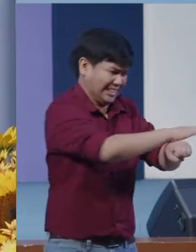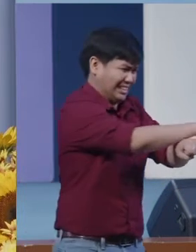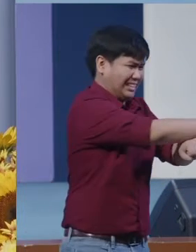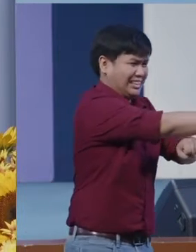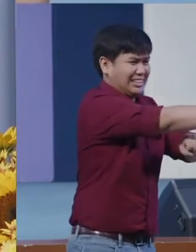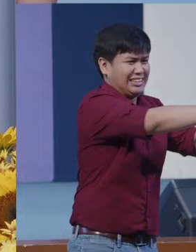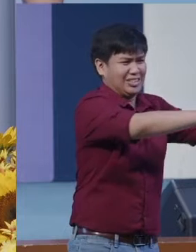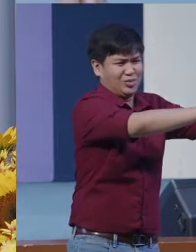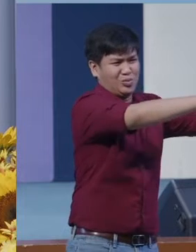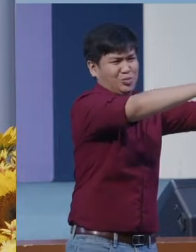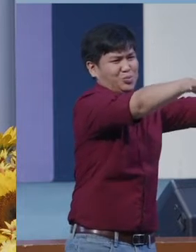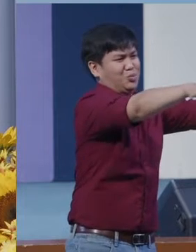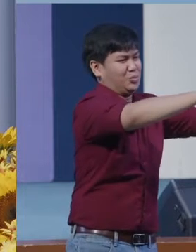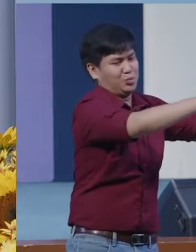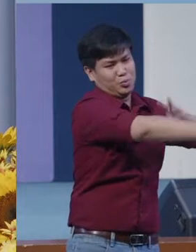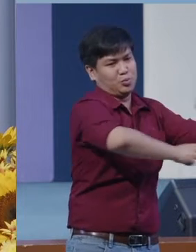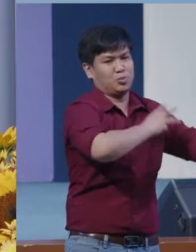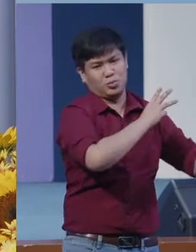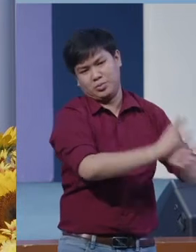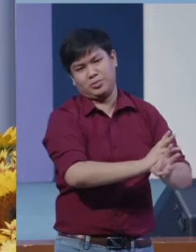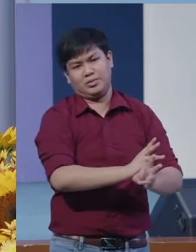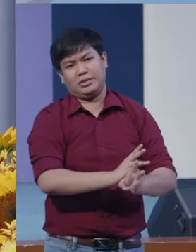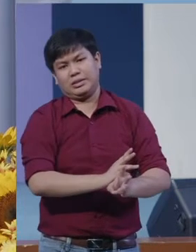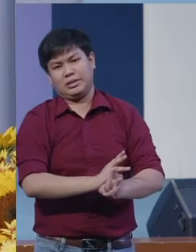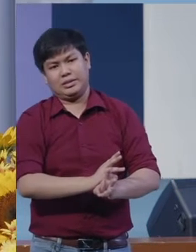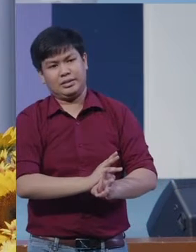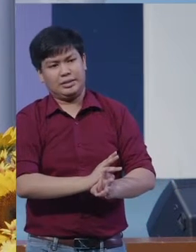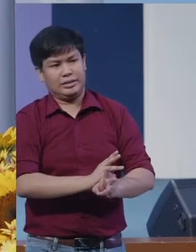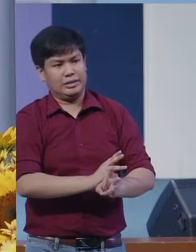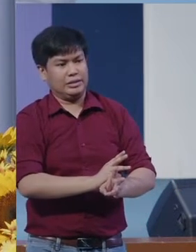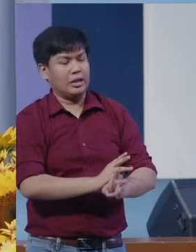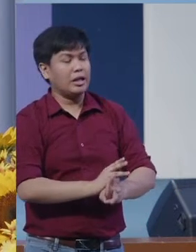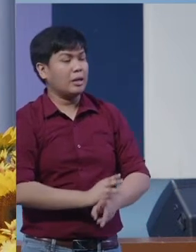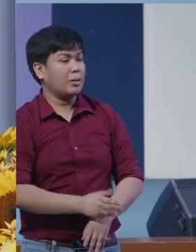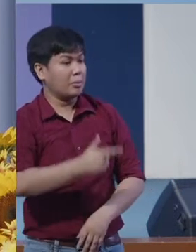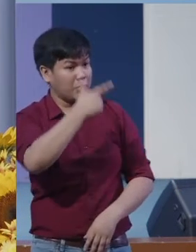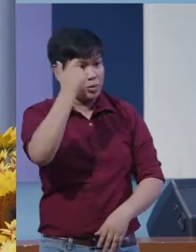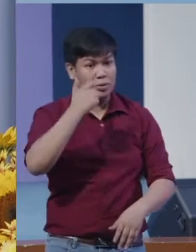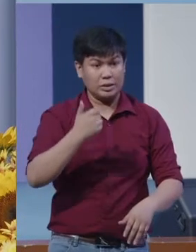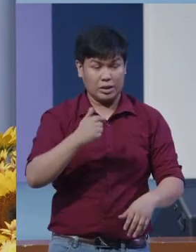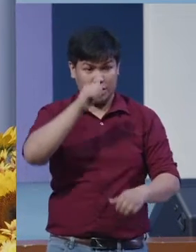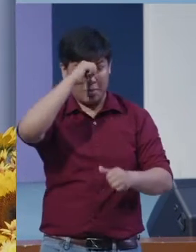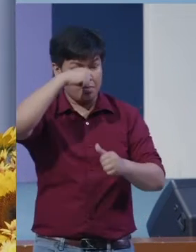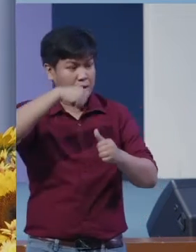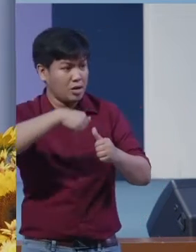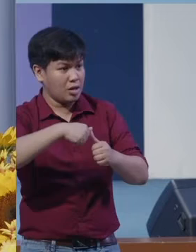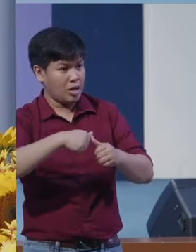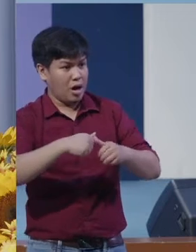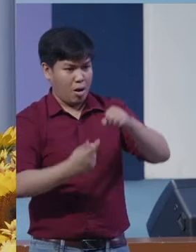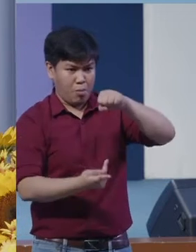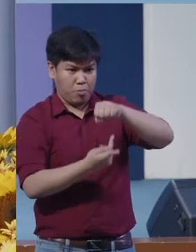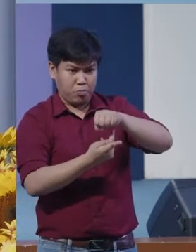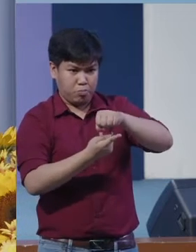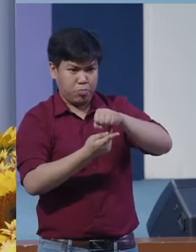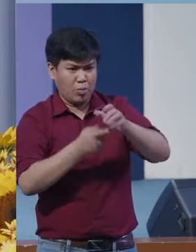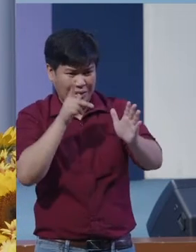7. Nagpatuloy yun nung nang usig si Saul, Acts